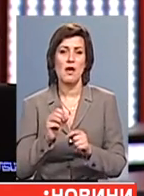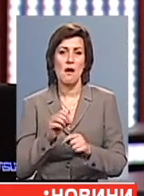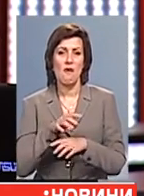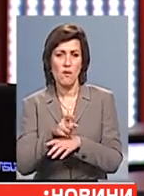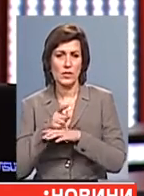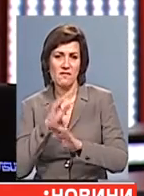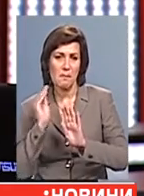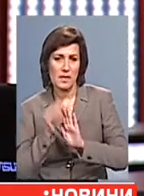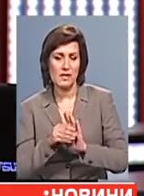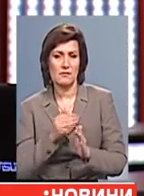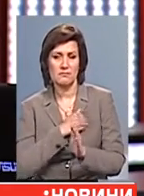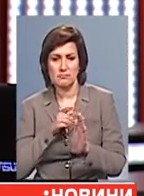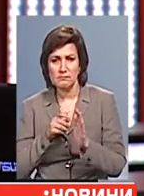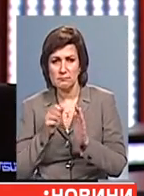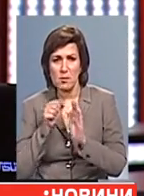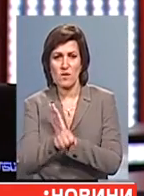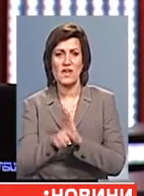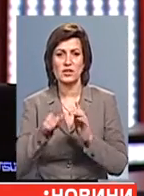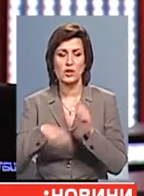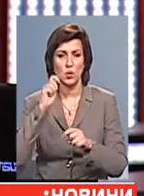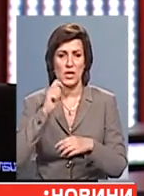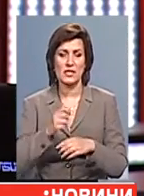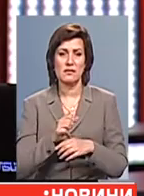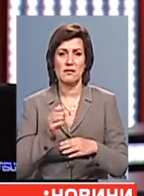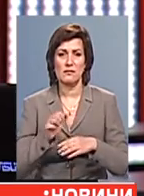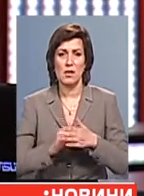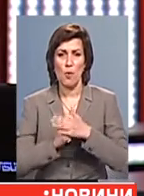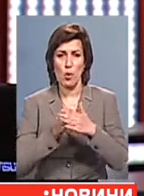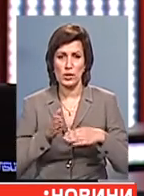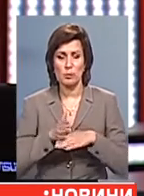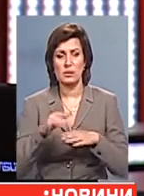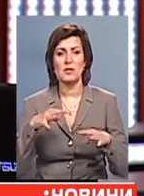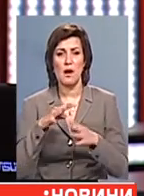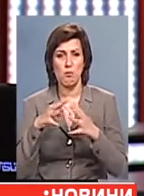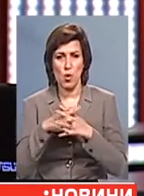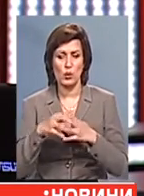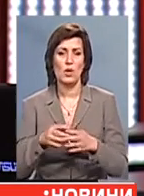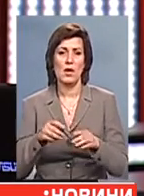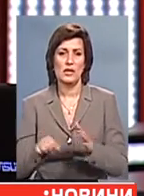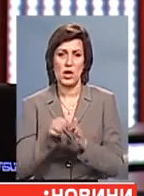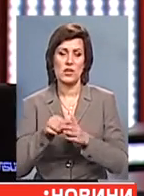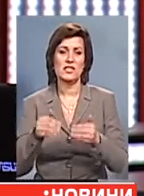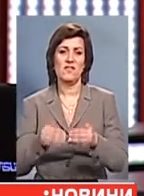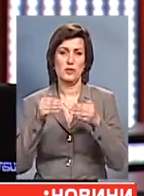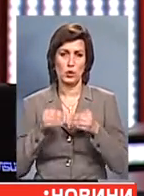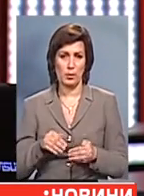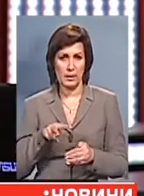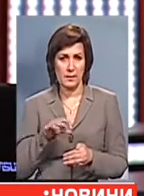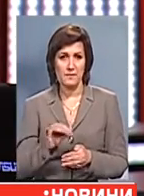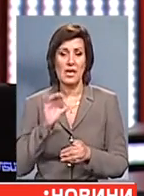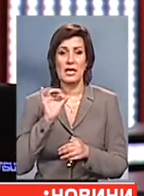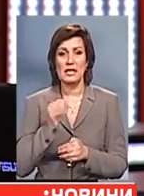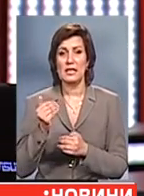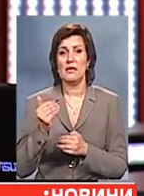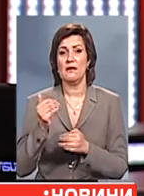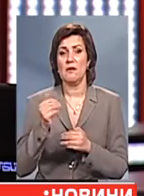прикриттям, намагалися прорватися через український опорний пункт. Після бою терористи відступили, повідомляє речник штабу АТО Анатолій Стельмах. І за